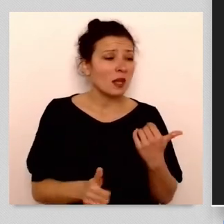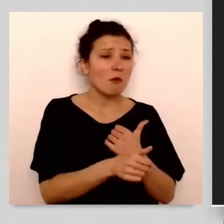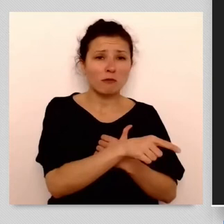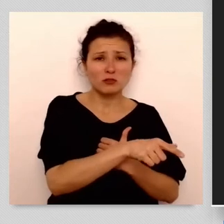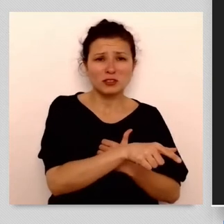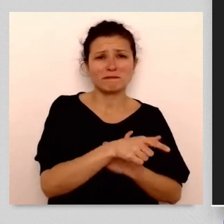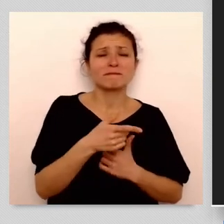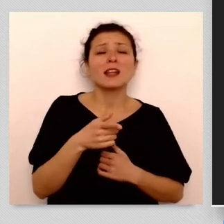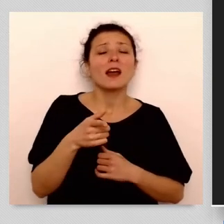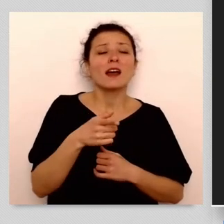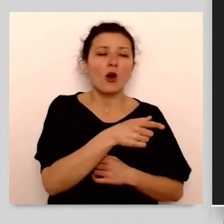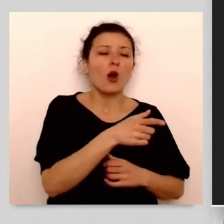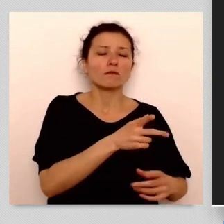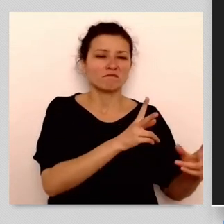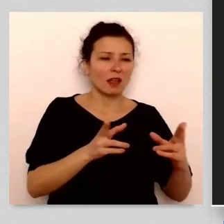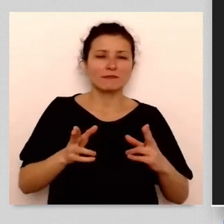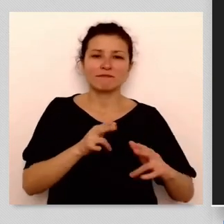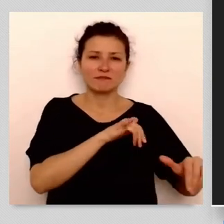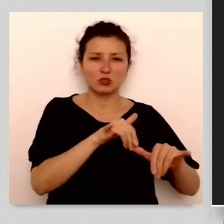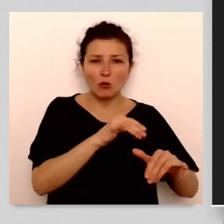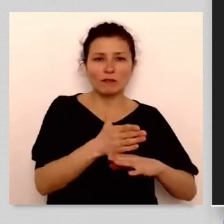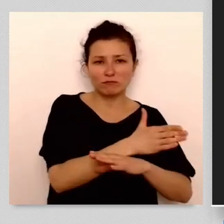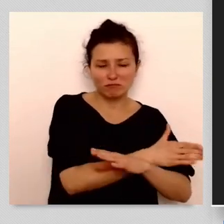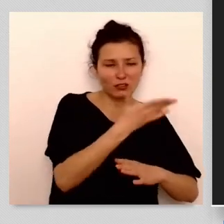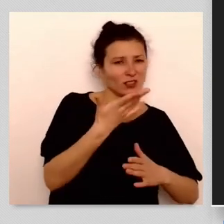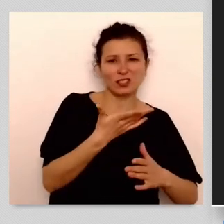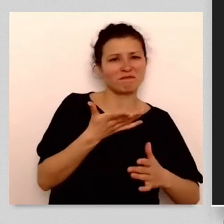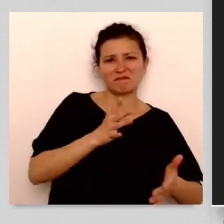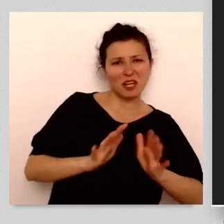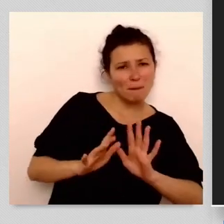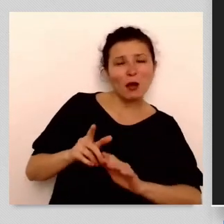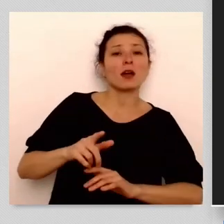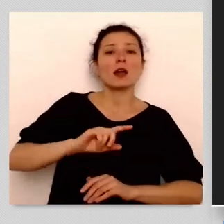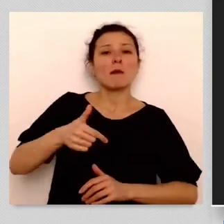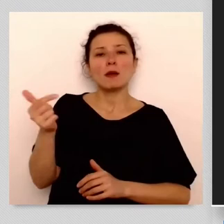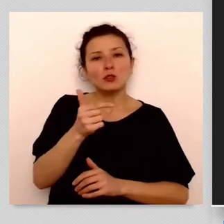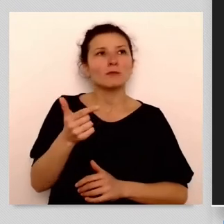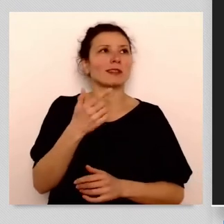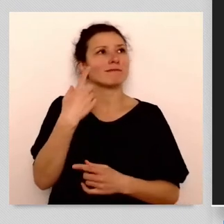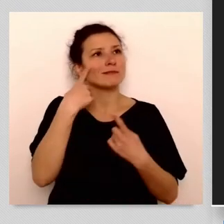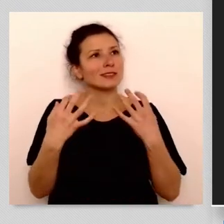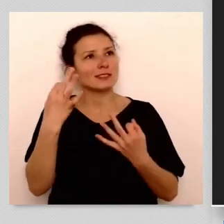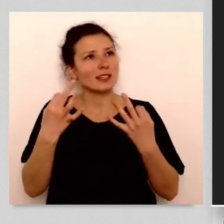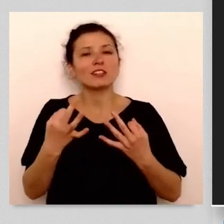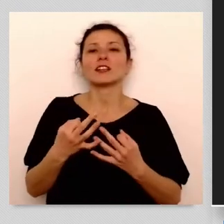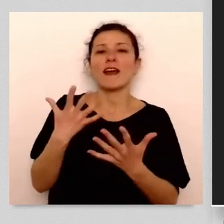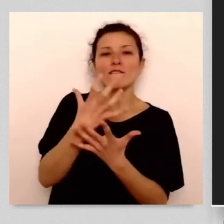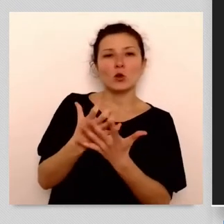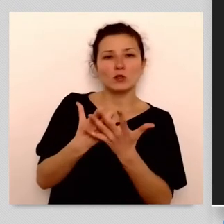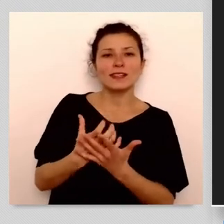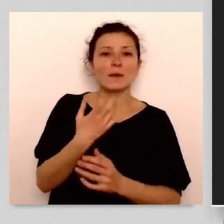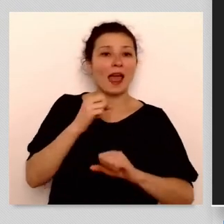w takim miejscu, w którym na przykład musimy już rzeczywiście rozważać użycie energii atomowej, a nie zgodzę,